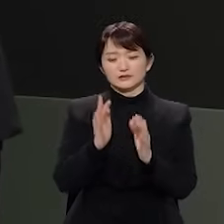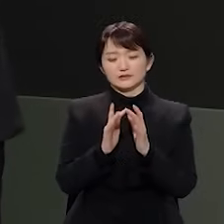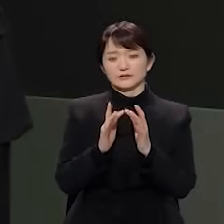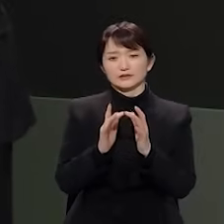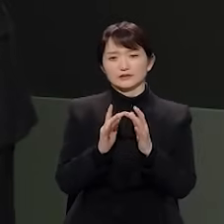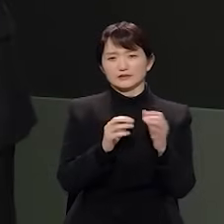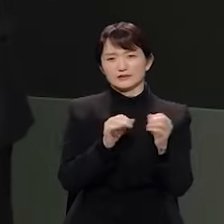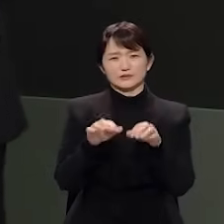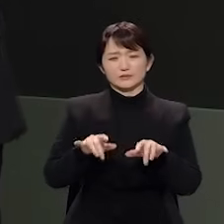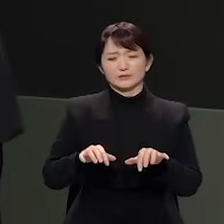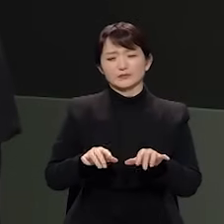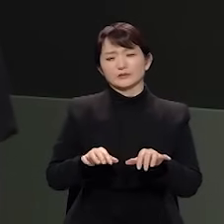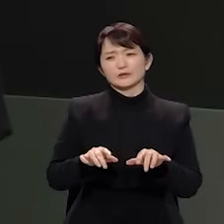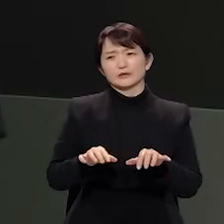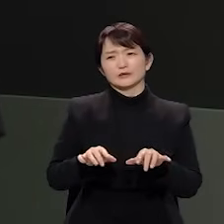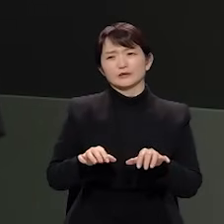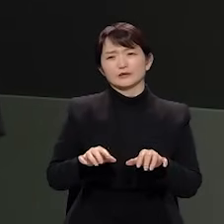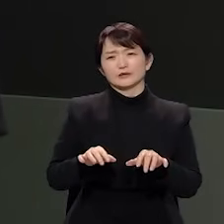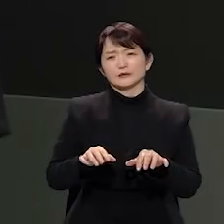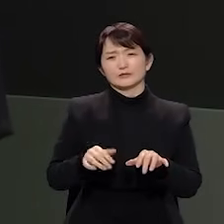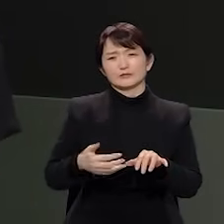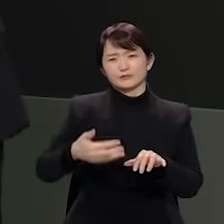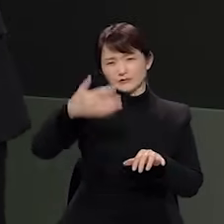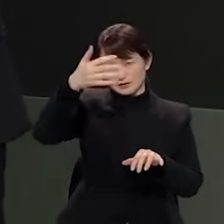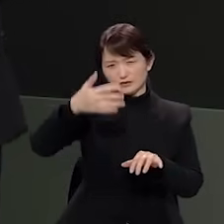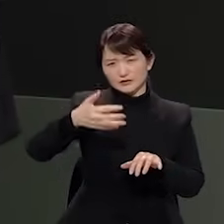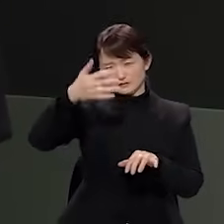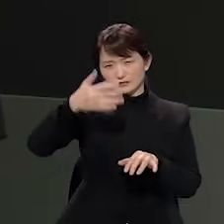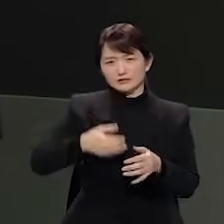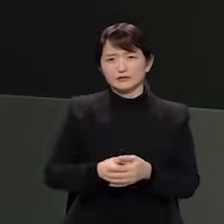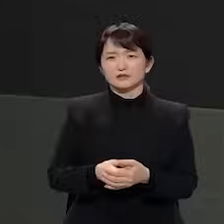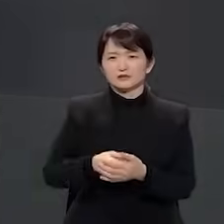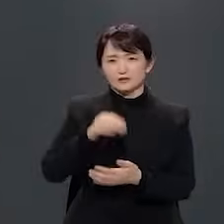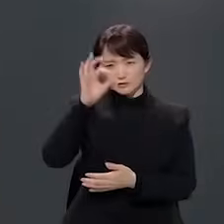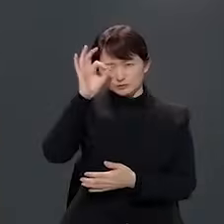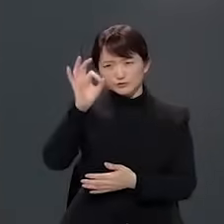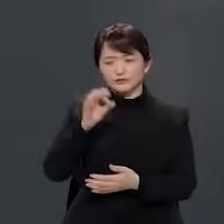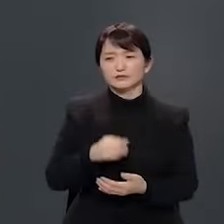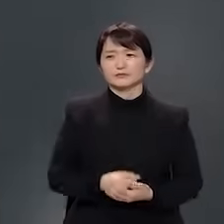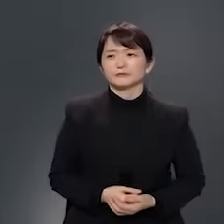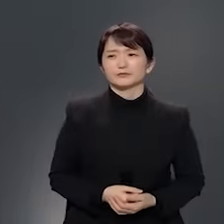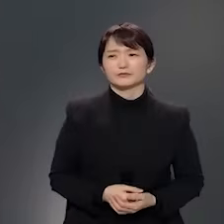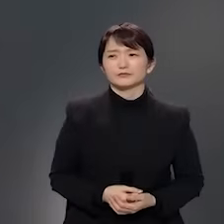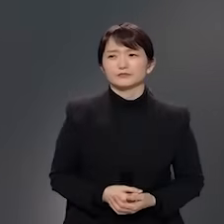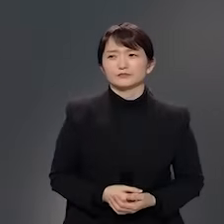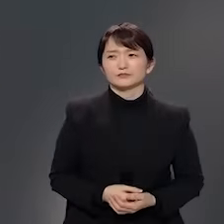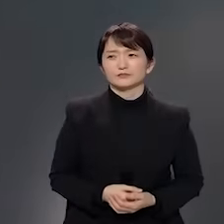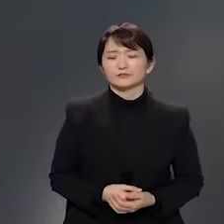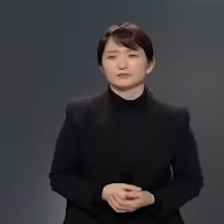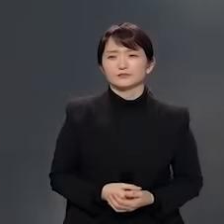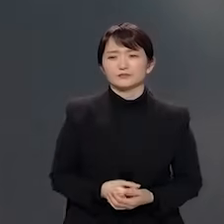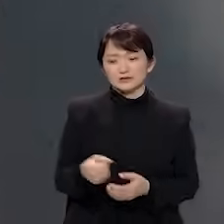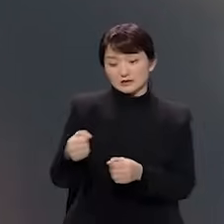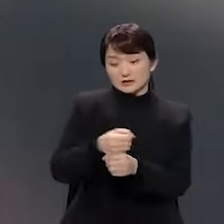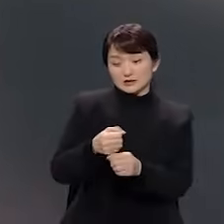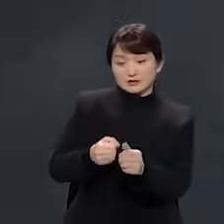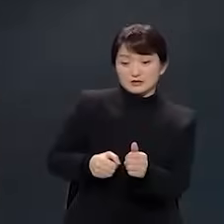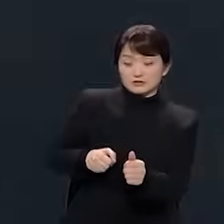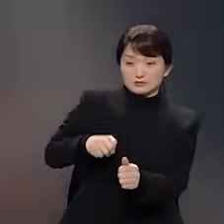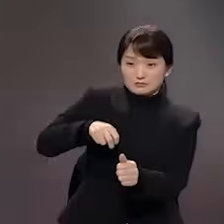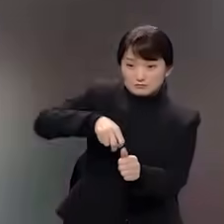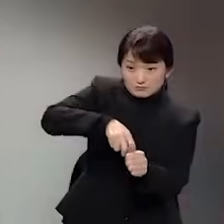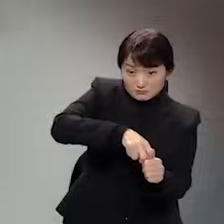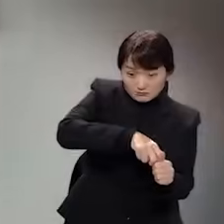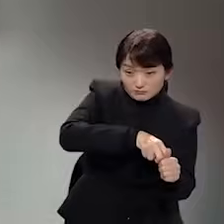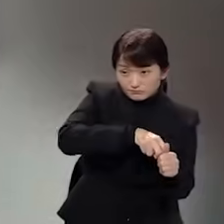아무 좀 안타까운 장면입니다 만나 보시죠 자 등에 짐을 진 한가득 진 노인이